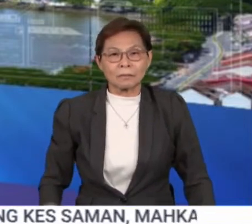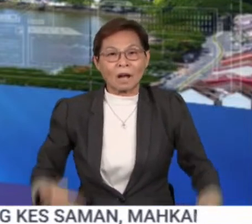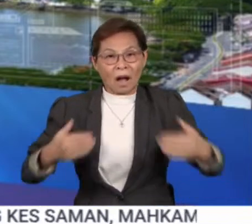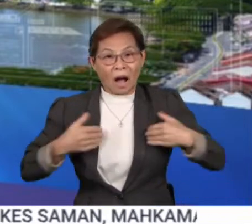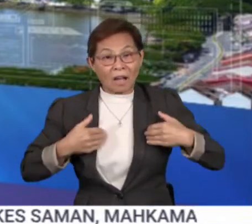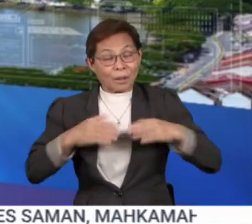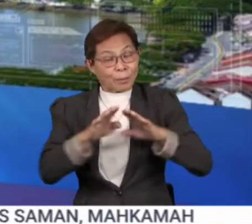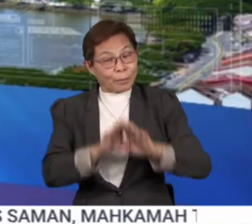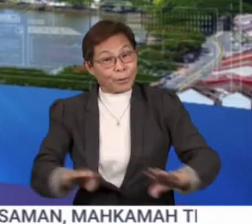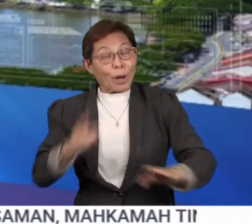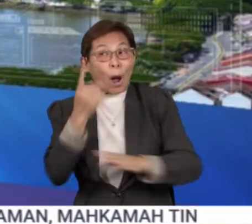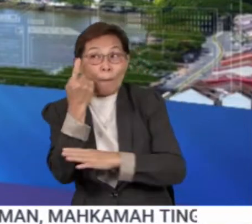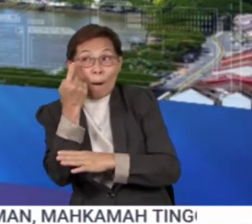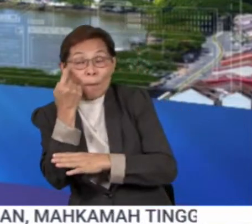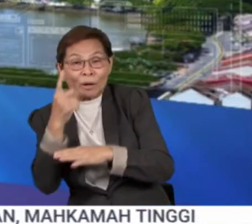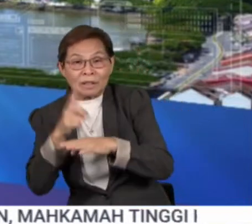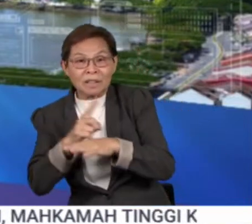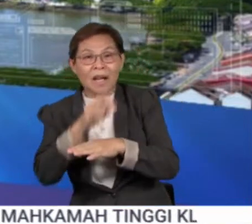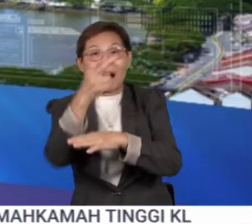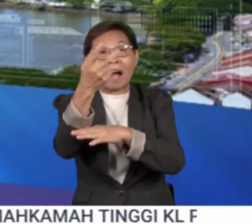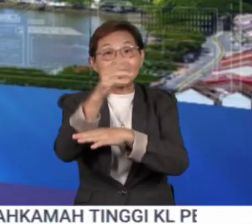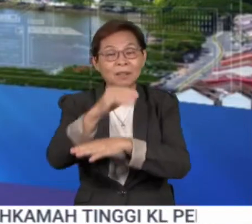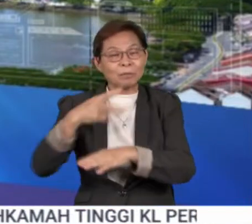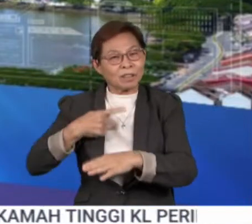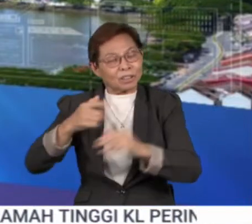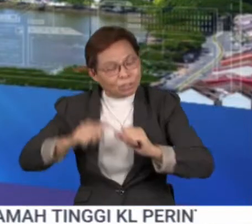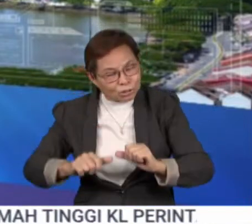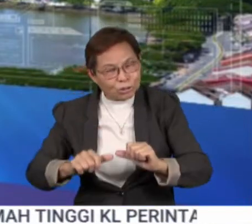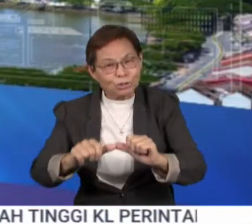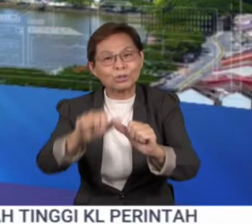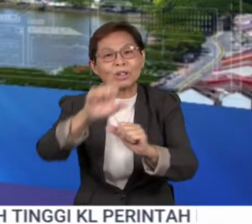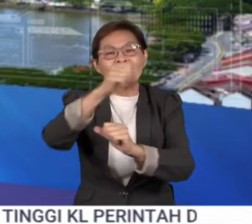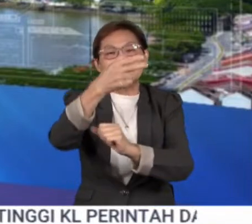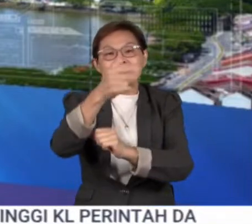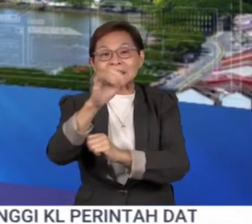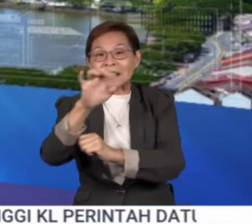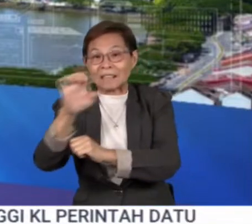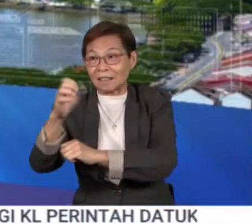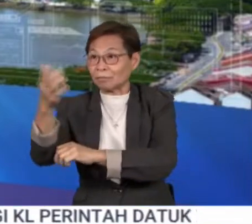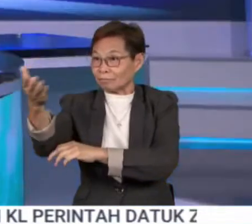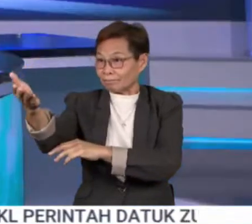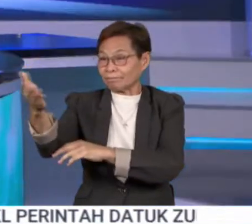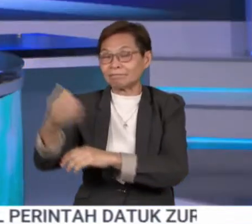Ada perkembangan terbaru di Angkasa Puri, kita teruskan bersama Sahi di sana. Silakan.